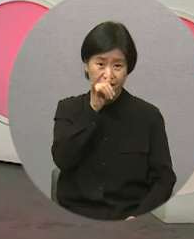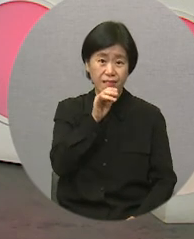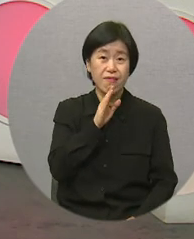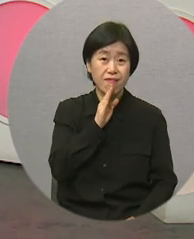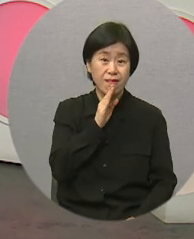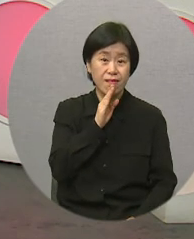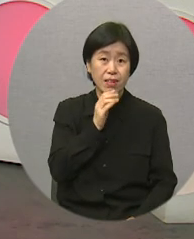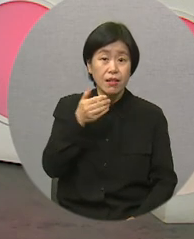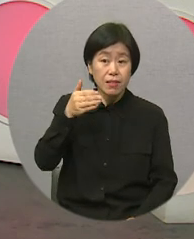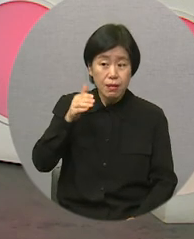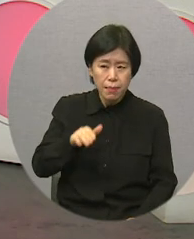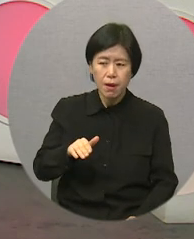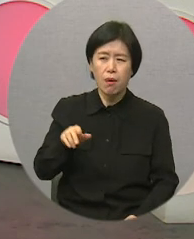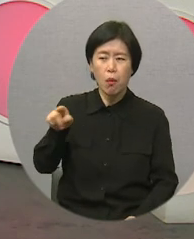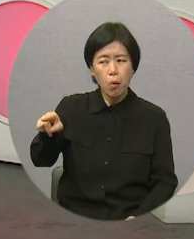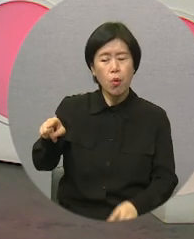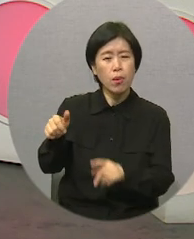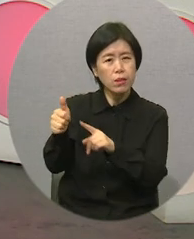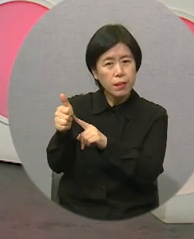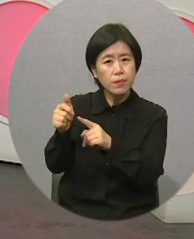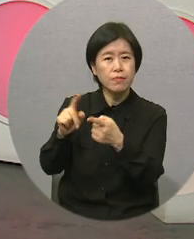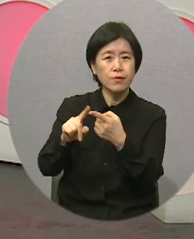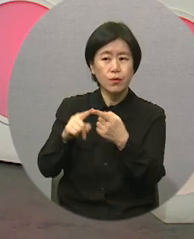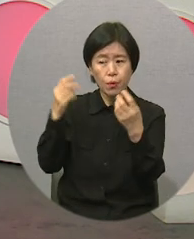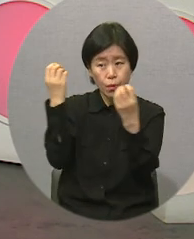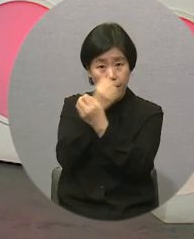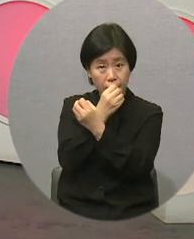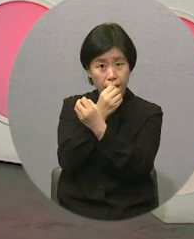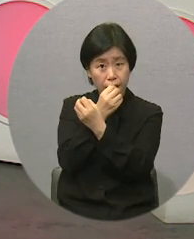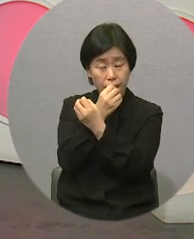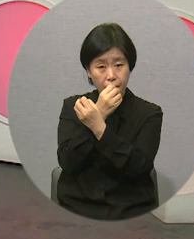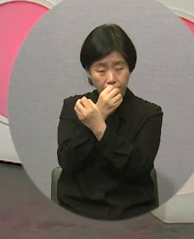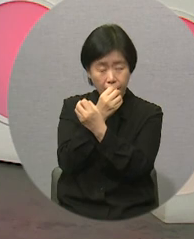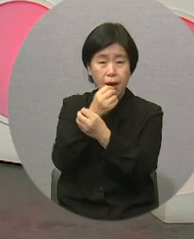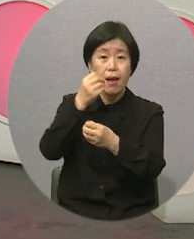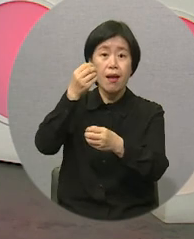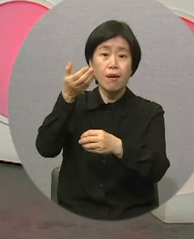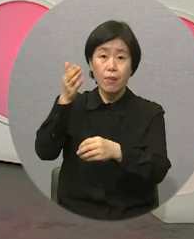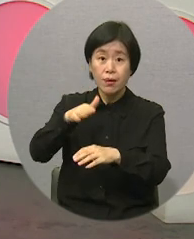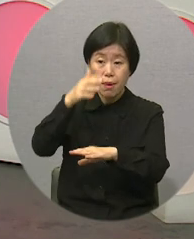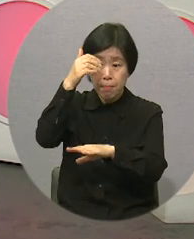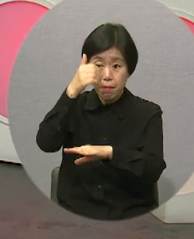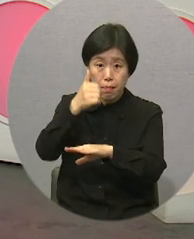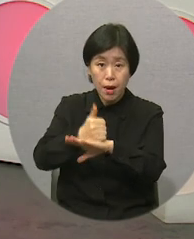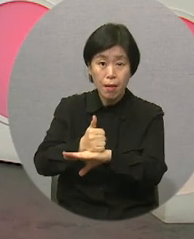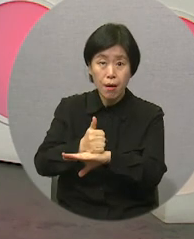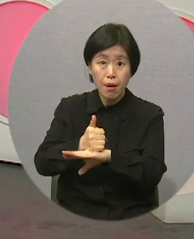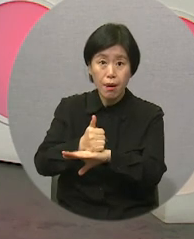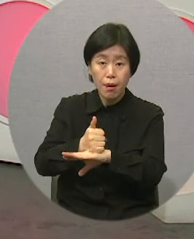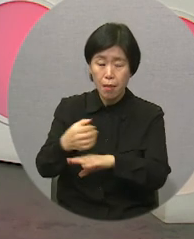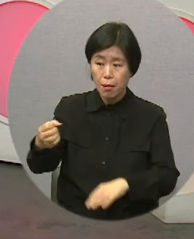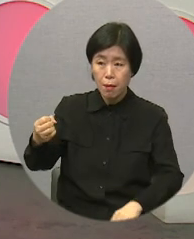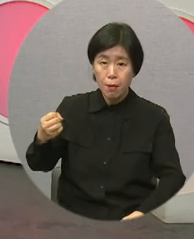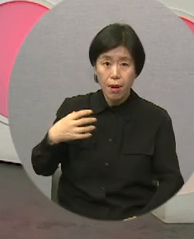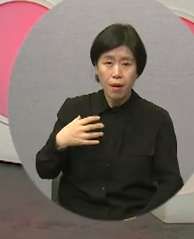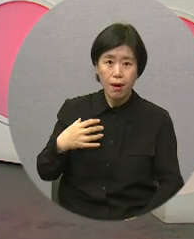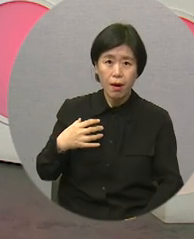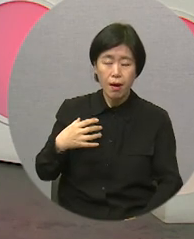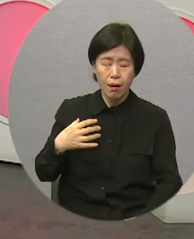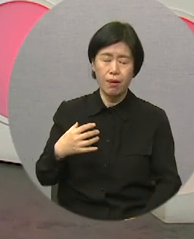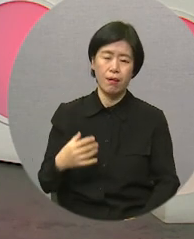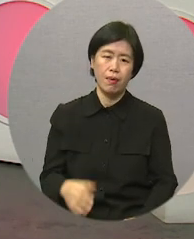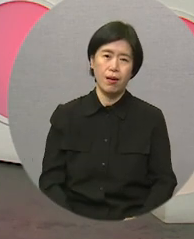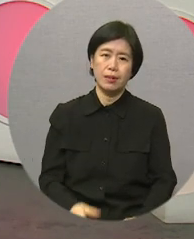그럼요. 오해했지만, 아, 실은 그 오해로 인해, 자신이 또 특히나 반성하고, 내 부모님도 저런